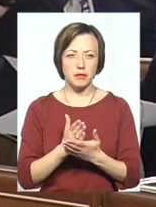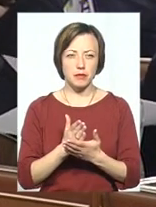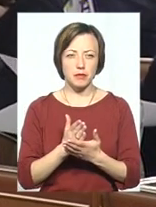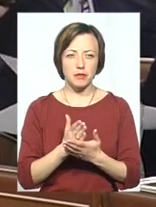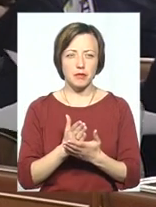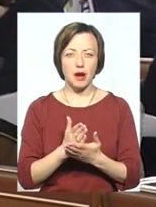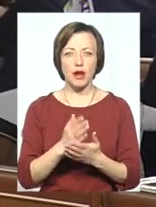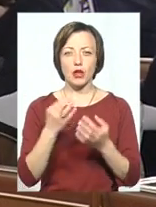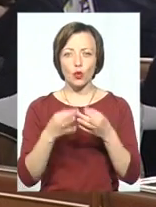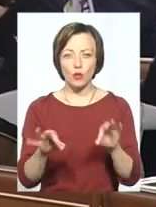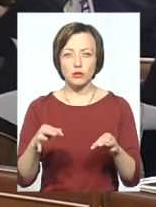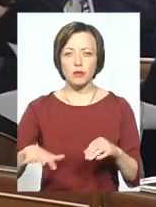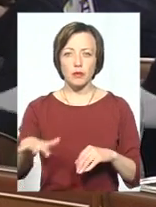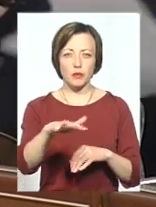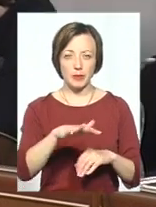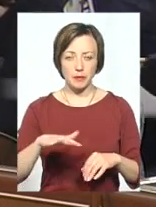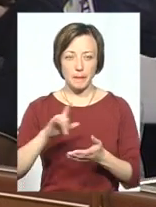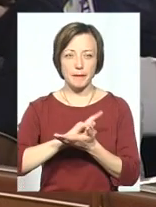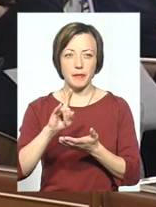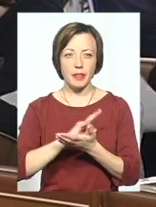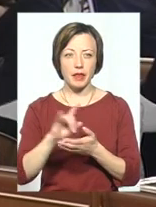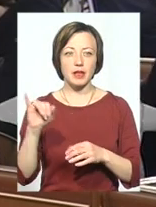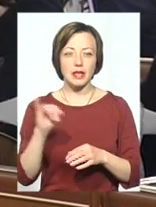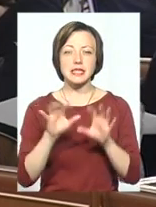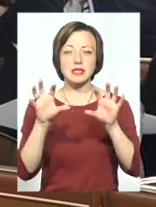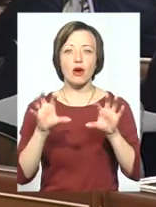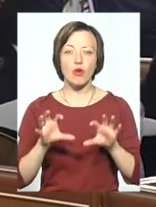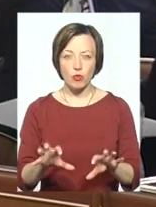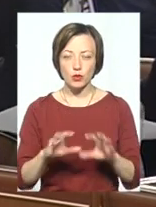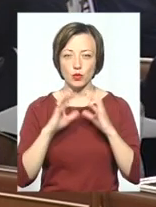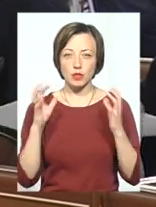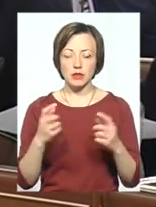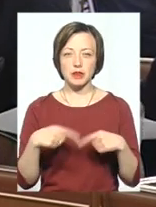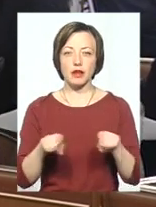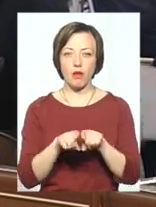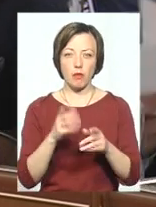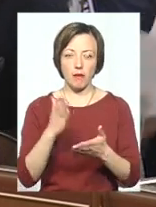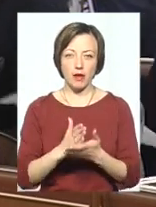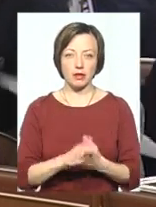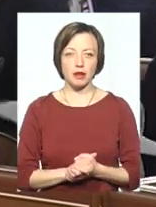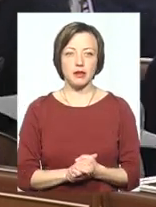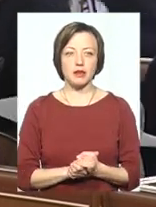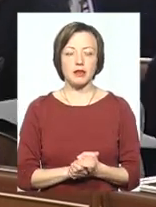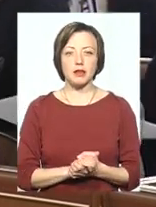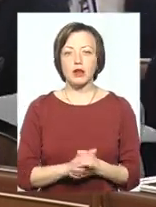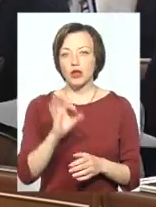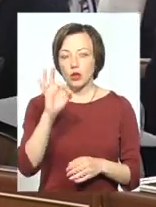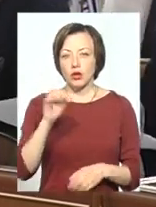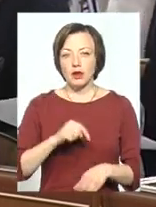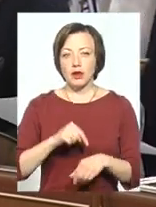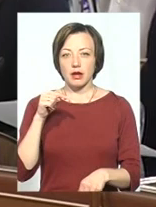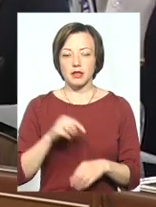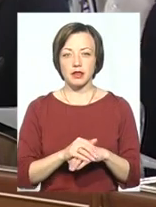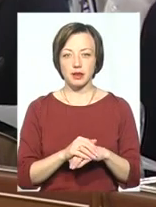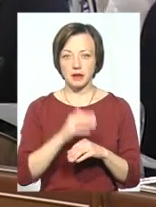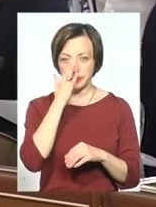комунального підприємства аеродро Хмельниць та закон та законність отримання такого майна немає реакції з'ясувати